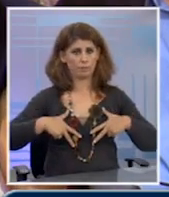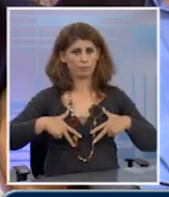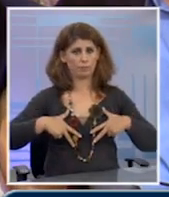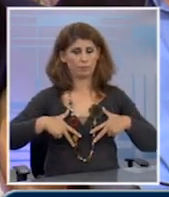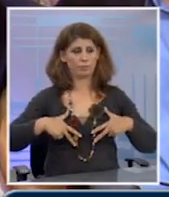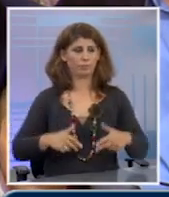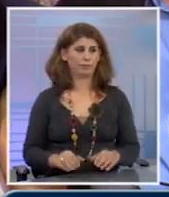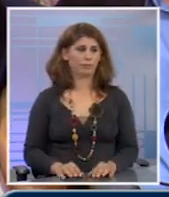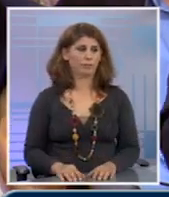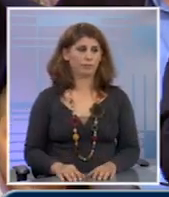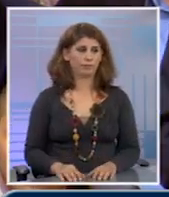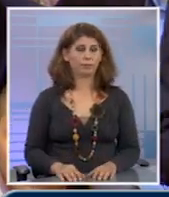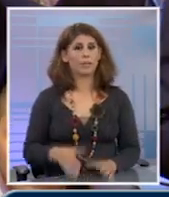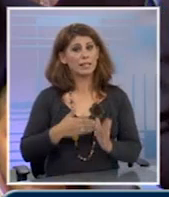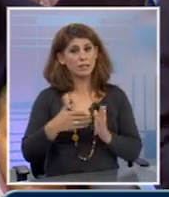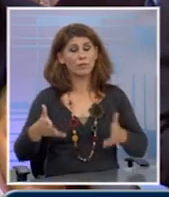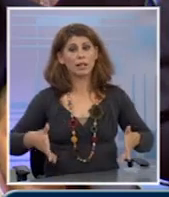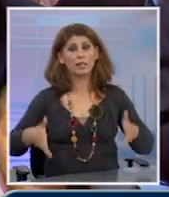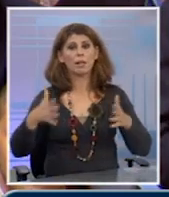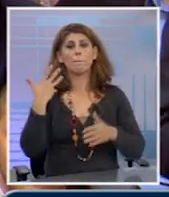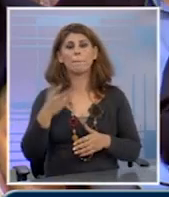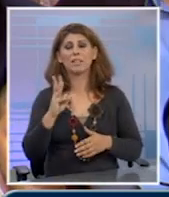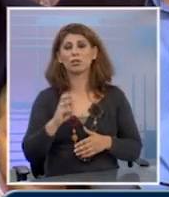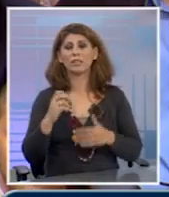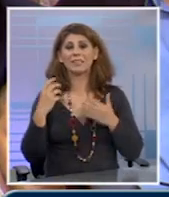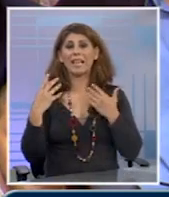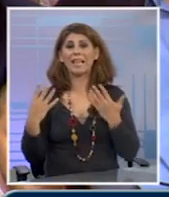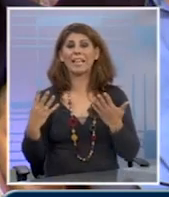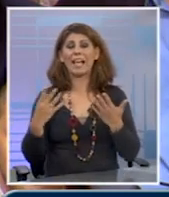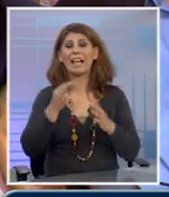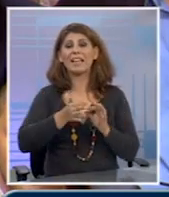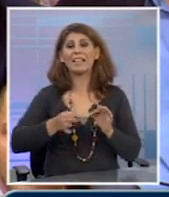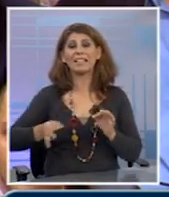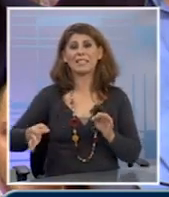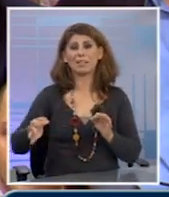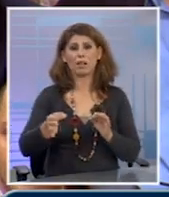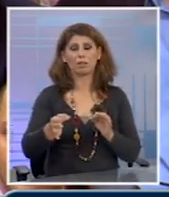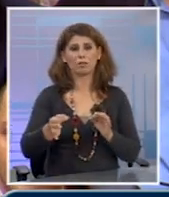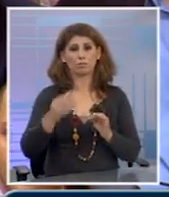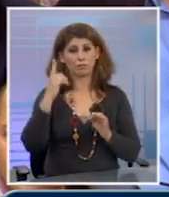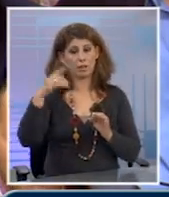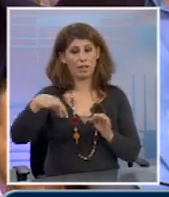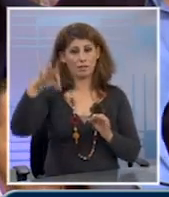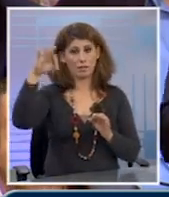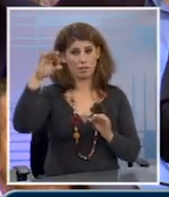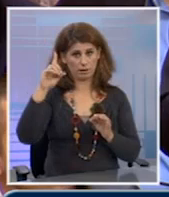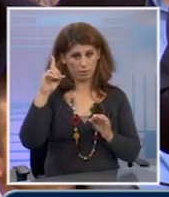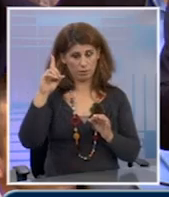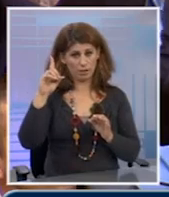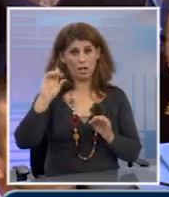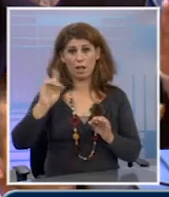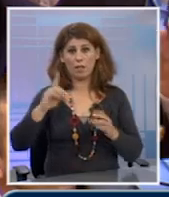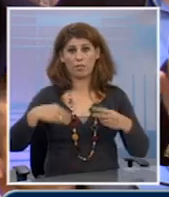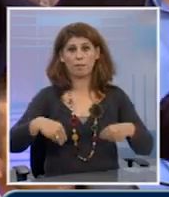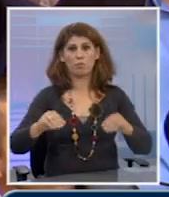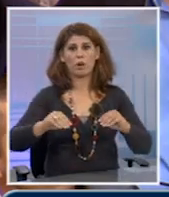κράτους μεταξύ των οποίων και 539 νησιά κάνετε όμως μία εξαίρεση δεν πουλάτε